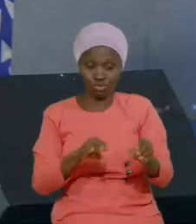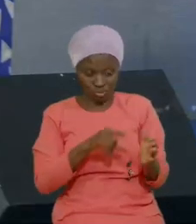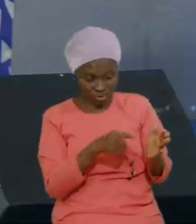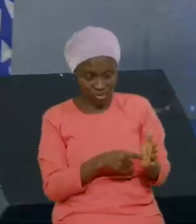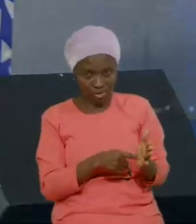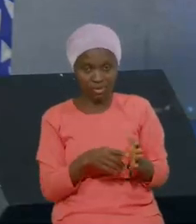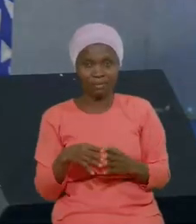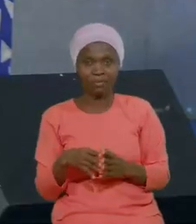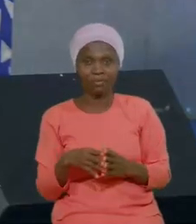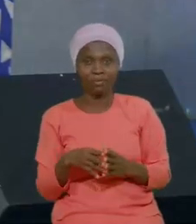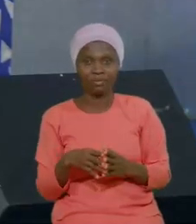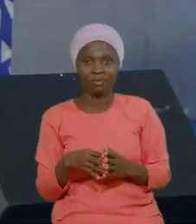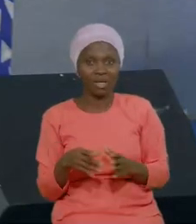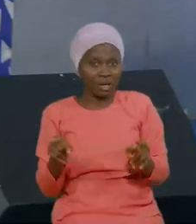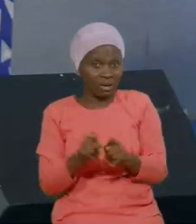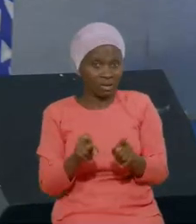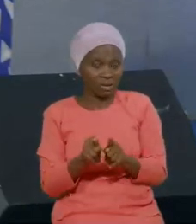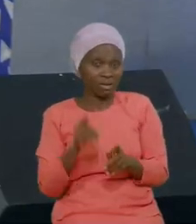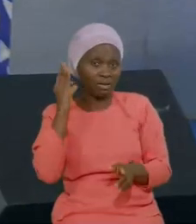Nous savons que Dieu nous a suscité pour le faire.